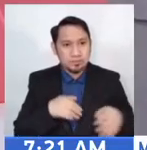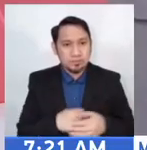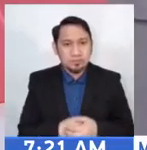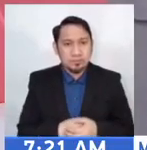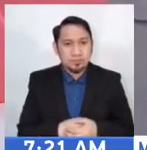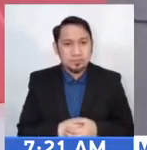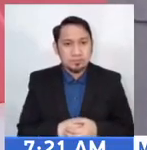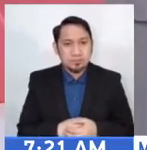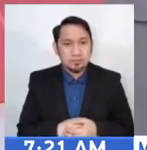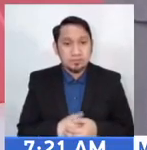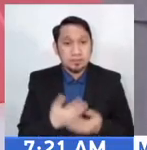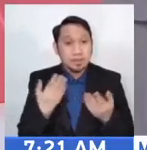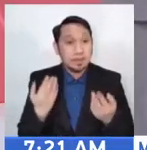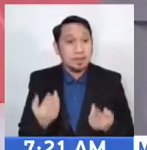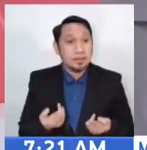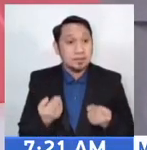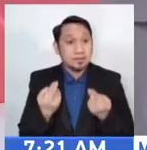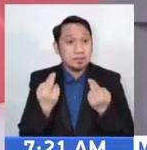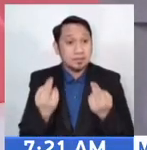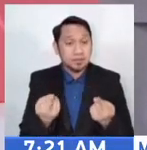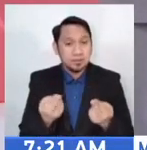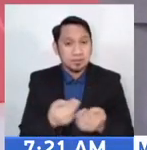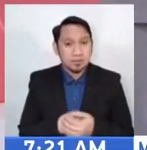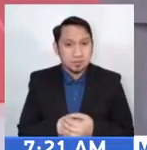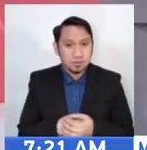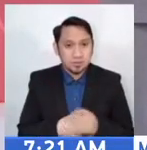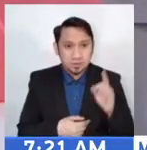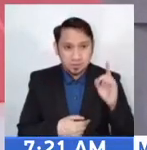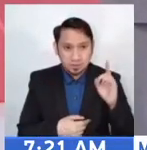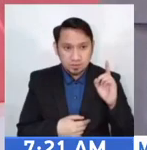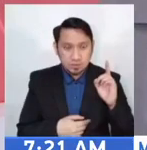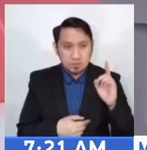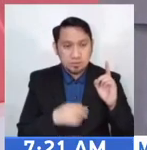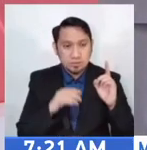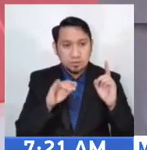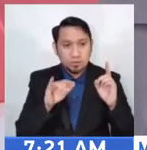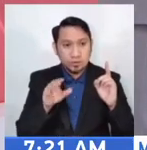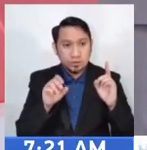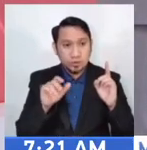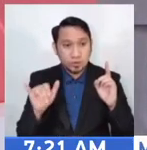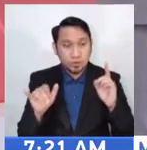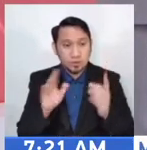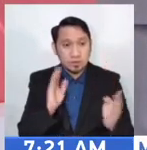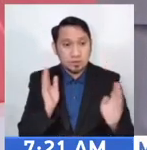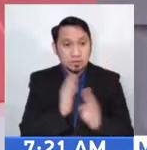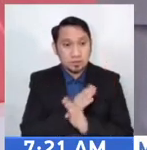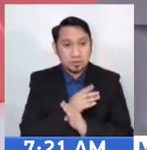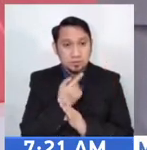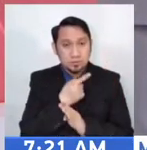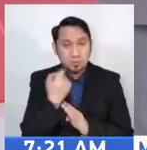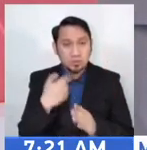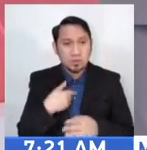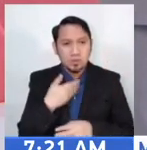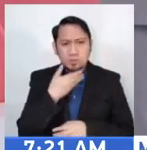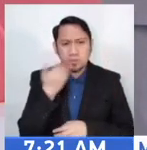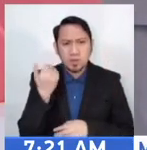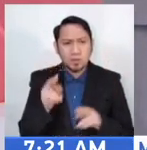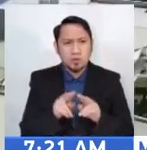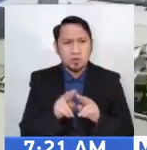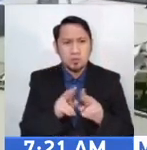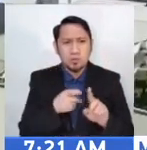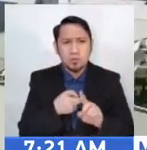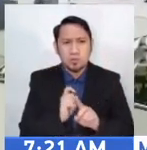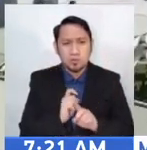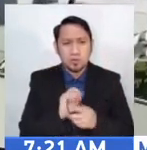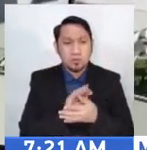Inirekomenda ni Go Negosyo founder Joey Concepcion at mga eksperto kaugnay ng transition sa anilay better normal mula sa pandemic. Ayon sa